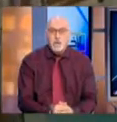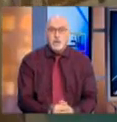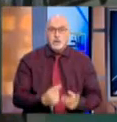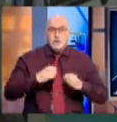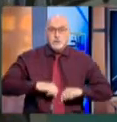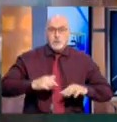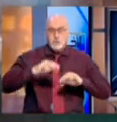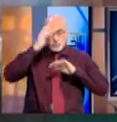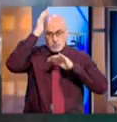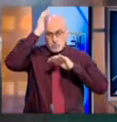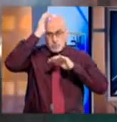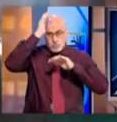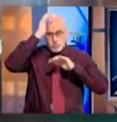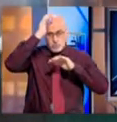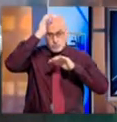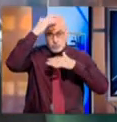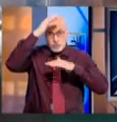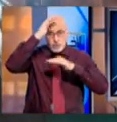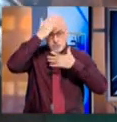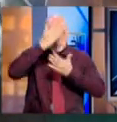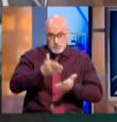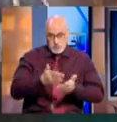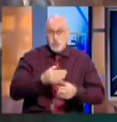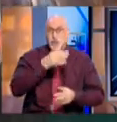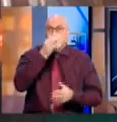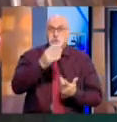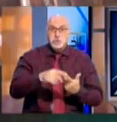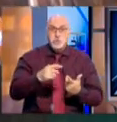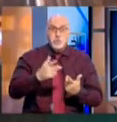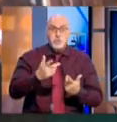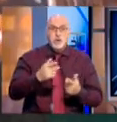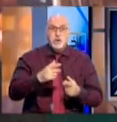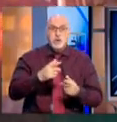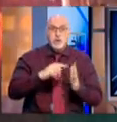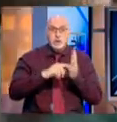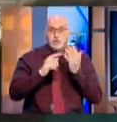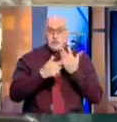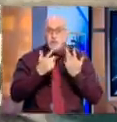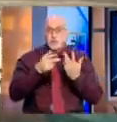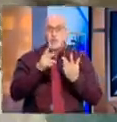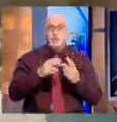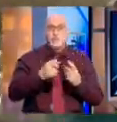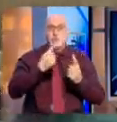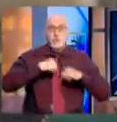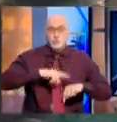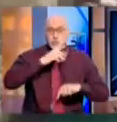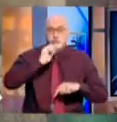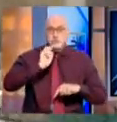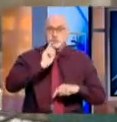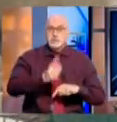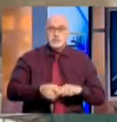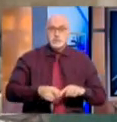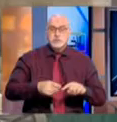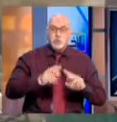قرار جيش الاحتلال الإسرائيلي القاضي بعدم التحقيق في قضية اغتيال الصحفية الفلسطينية شيرين أبو عاقلة